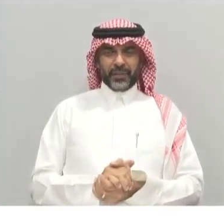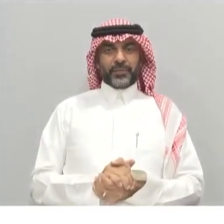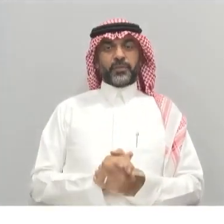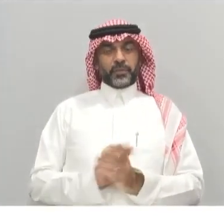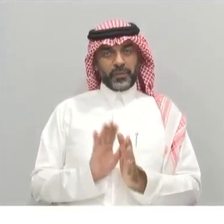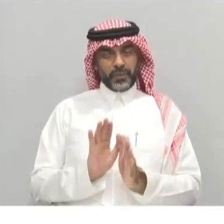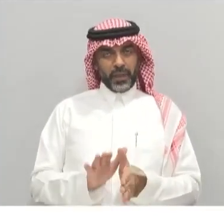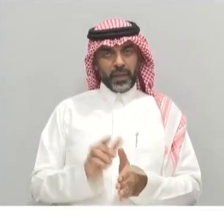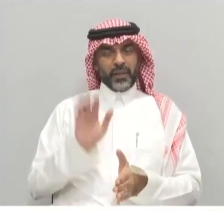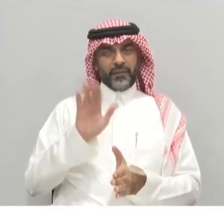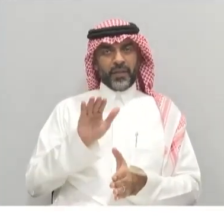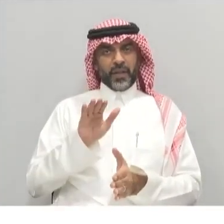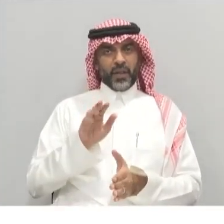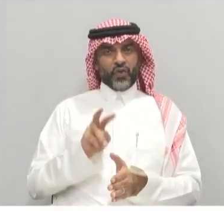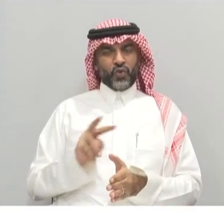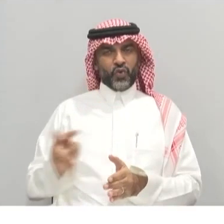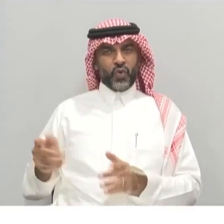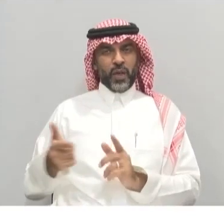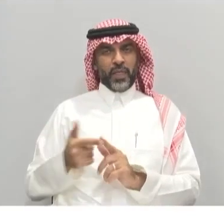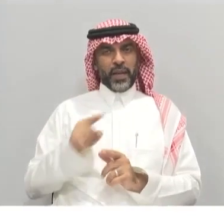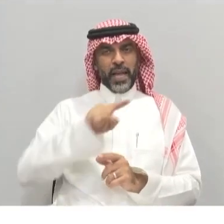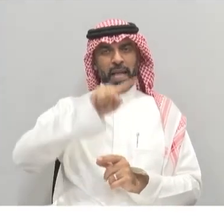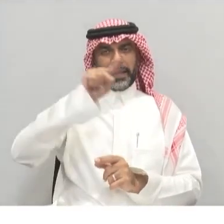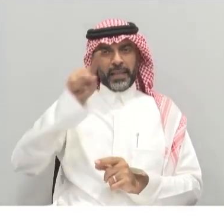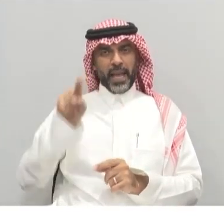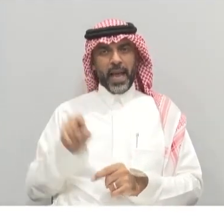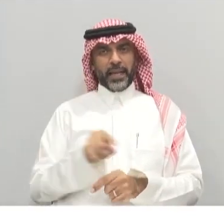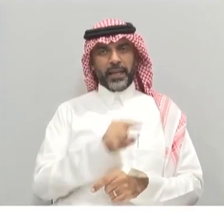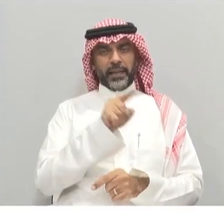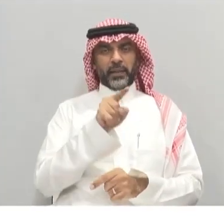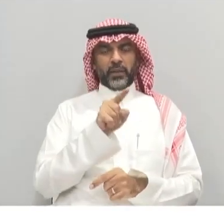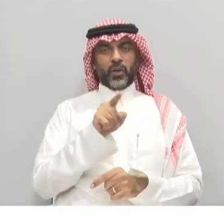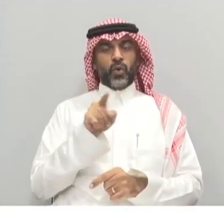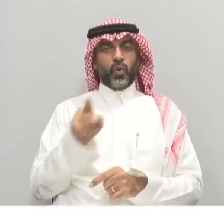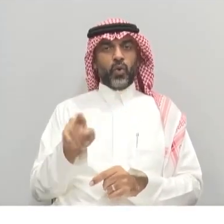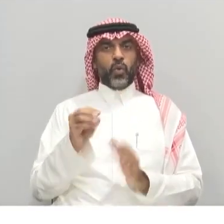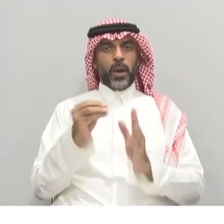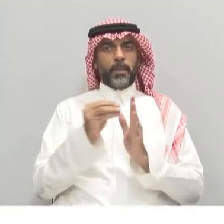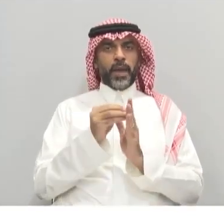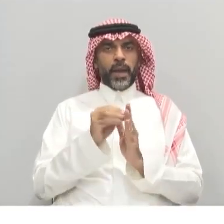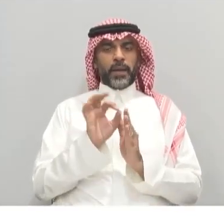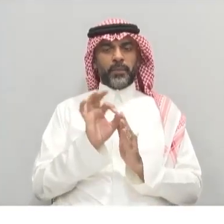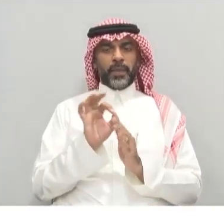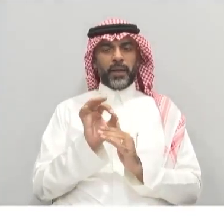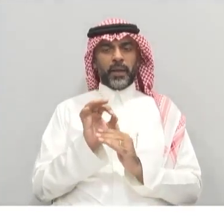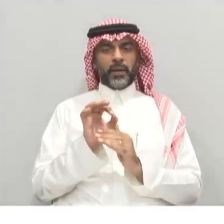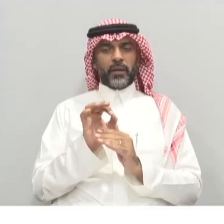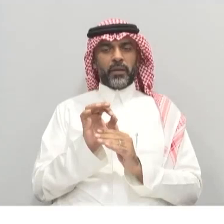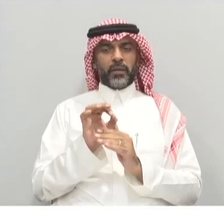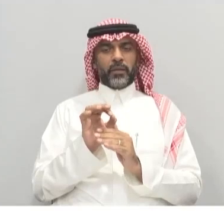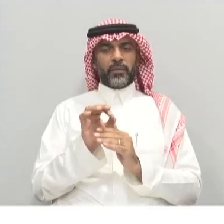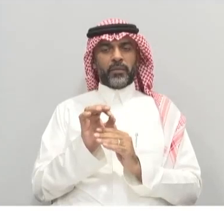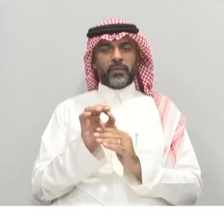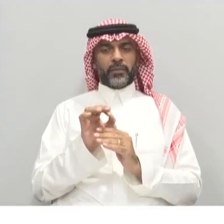ايضا لدينا مخطط الدائري وهو مخطط يمثل البيانات كشرائح من دائره حيث